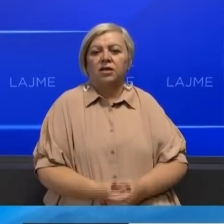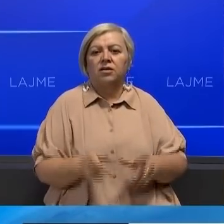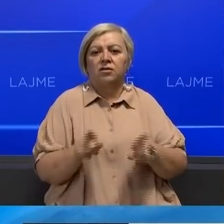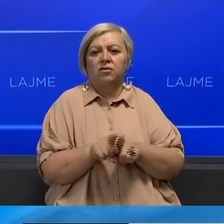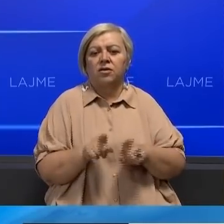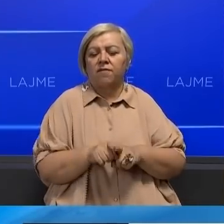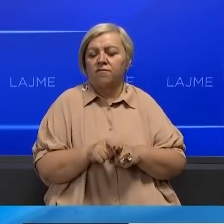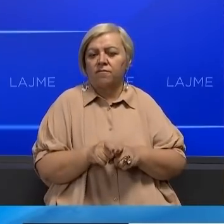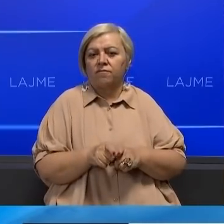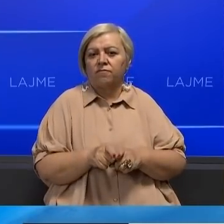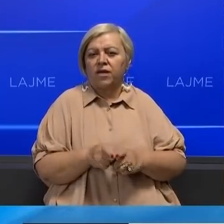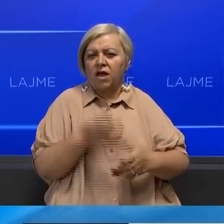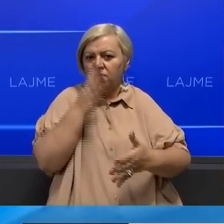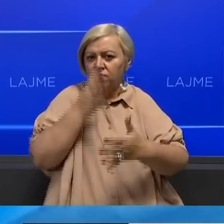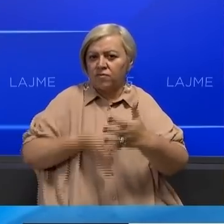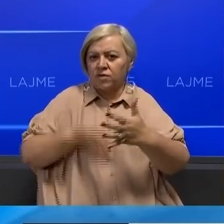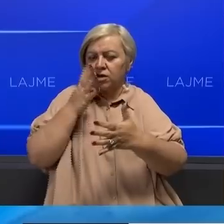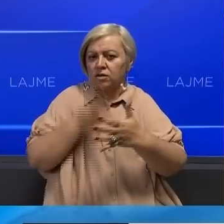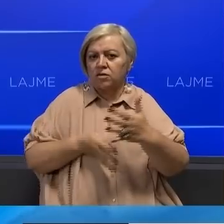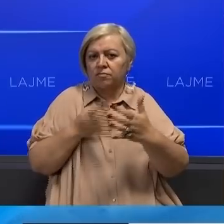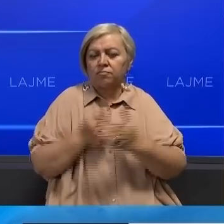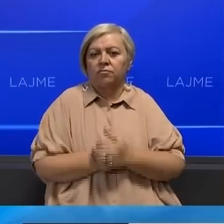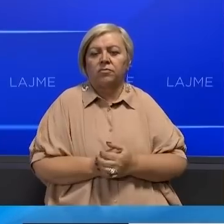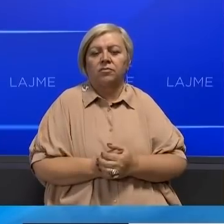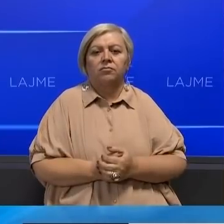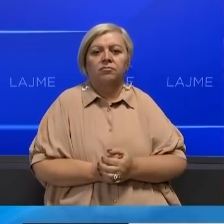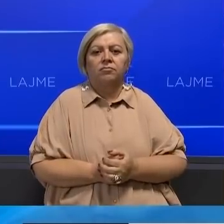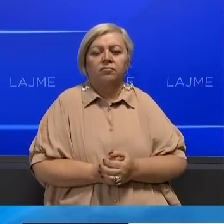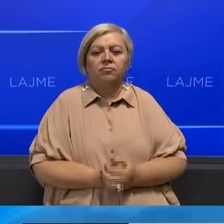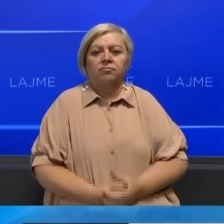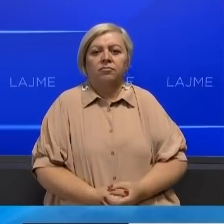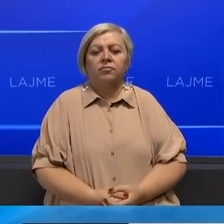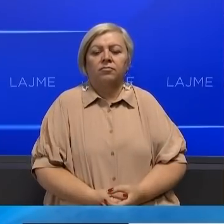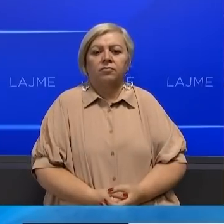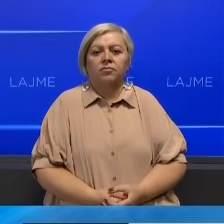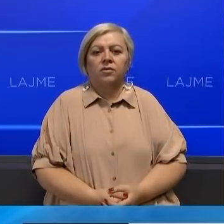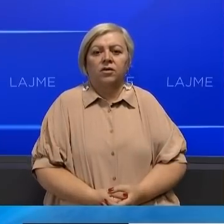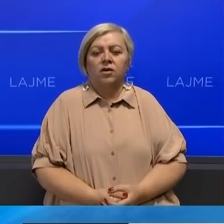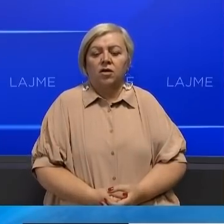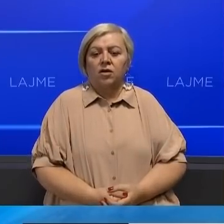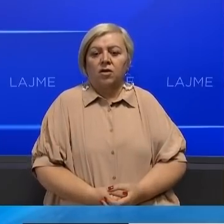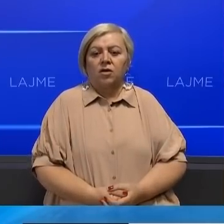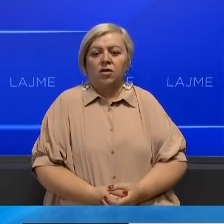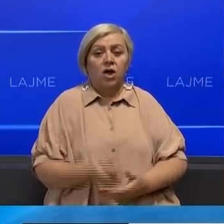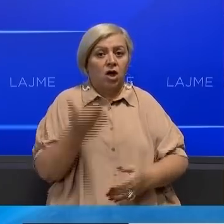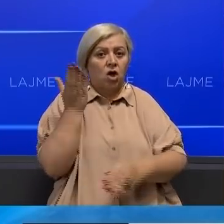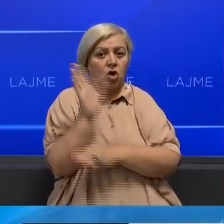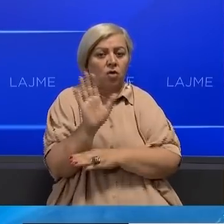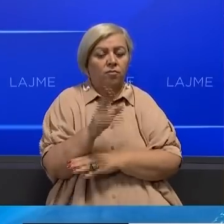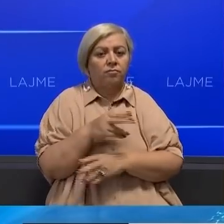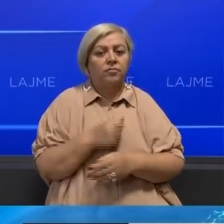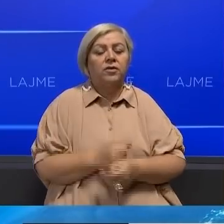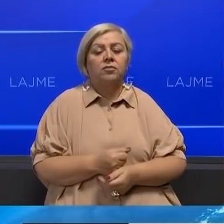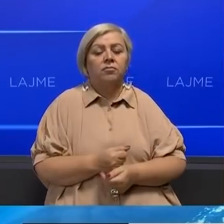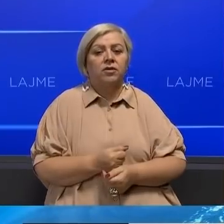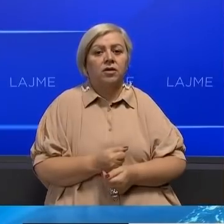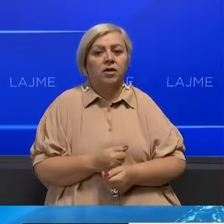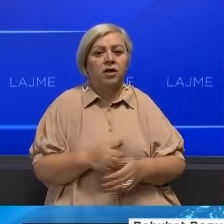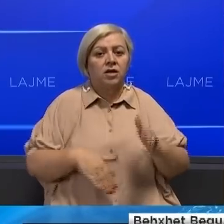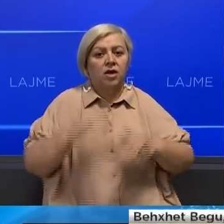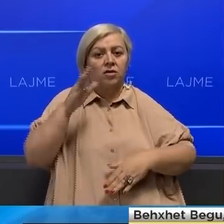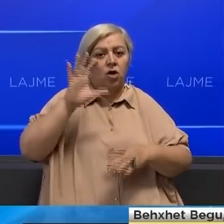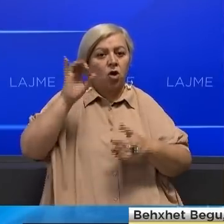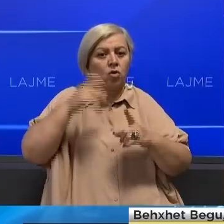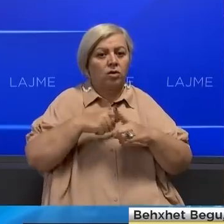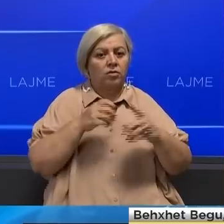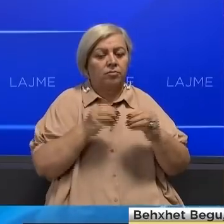e vëzhgimit të tyre në përteksin e sigurisë publike. Komisionari i lartë, apo përfaqësues i lartë i OKB-s